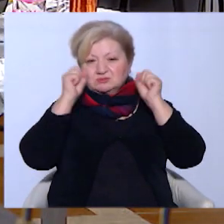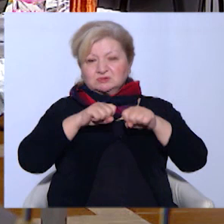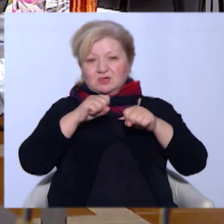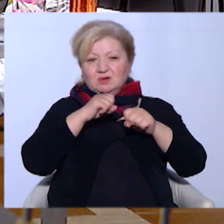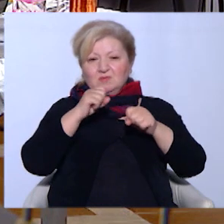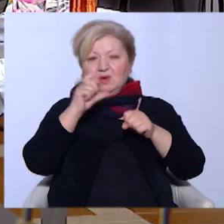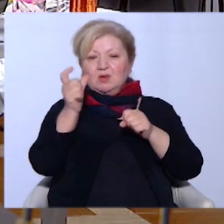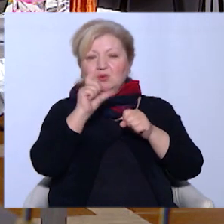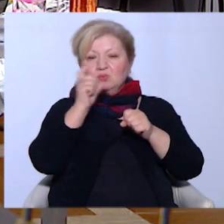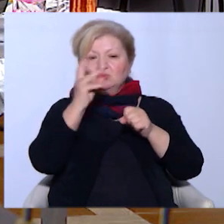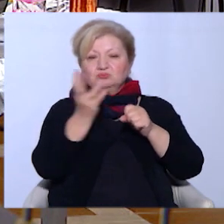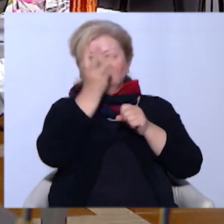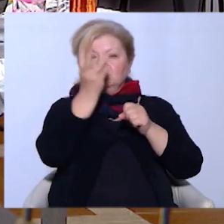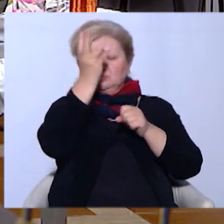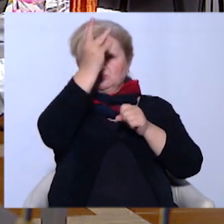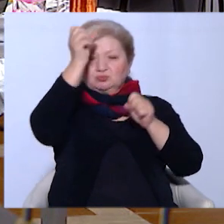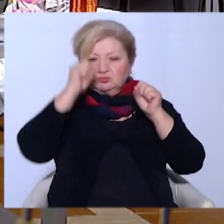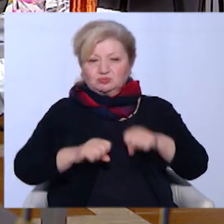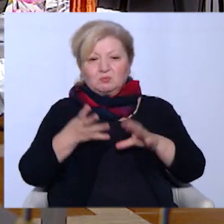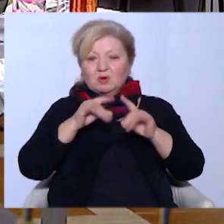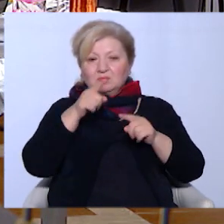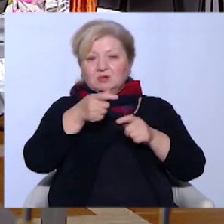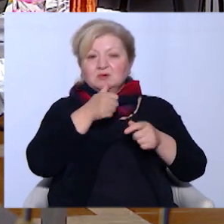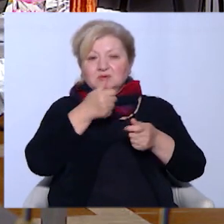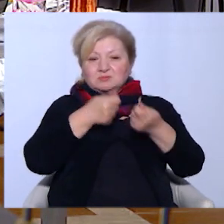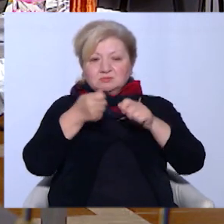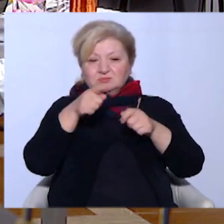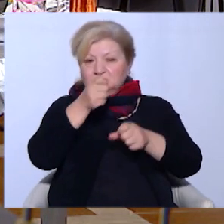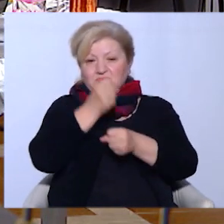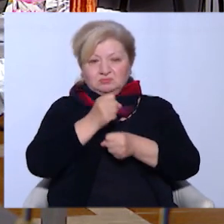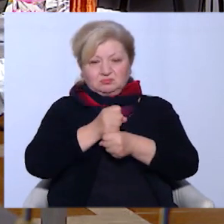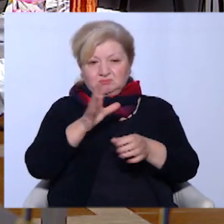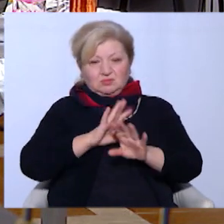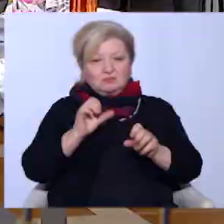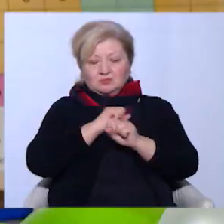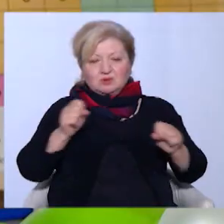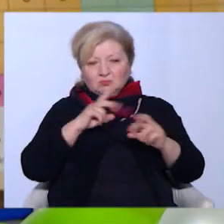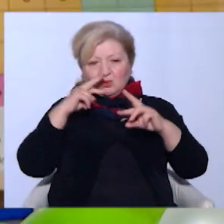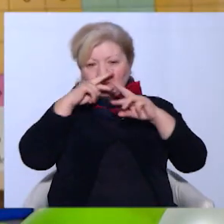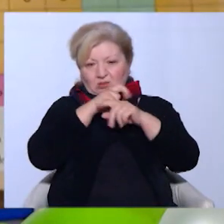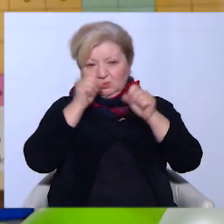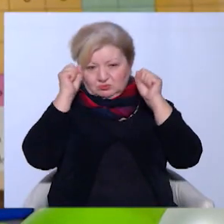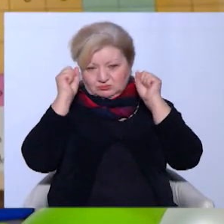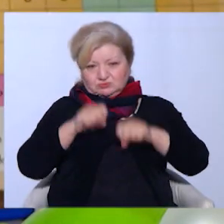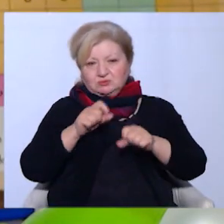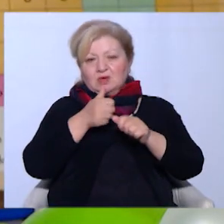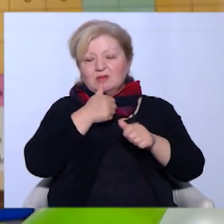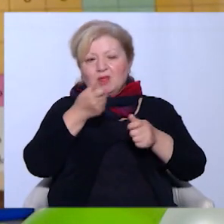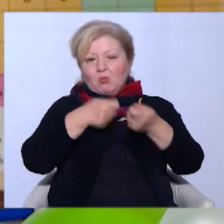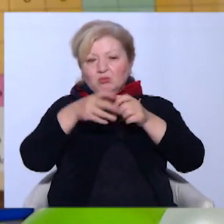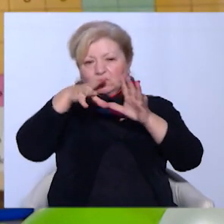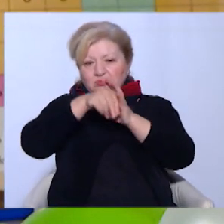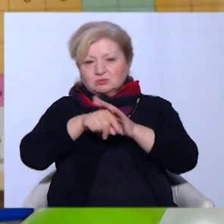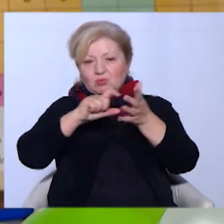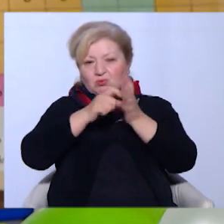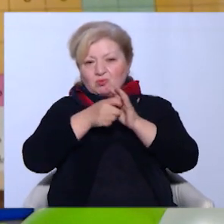შეიძლება გაჩნდეს. მაგრამ ამ ექსპერიმენტს არ ვაკეთებთ, იმიტომ რომ საკმაოდ მომწამლავია და ლაბორატორიაში მისი გაკეთება